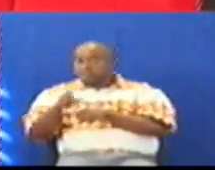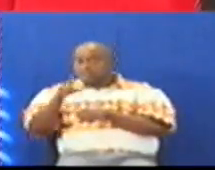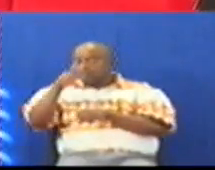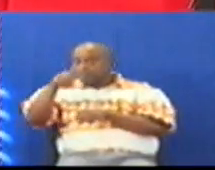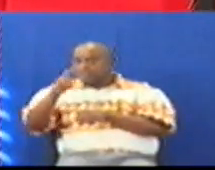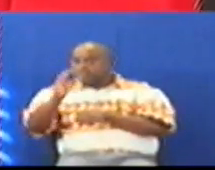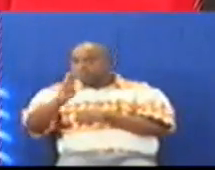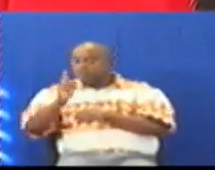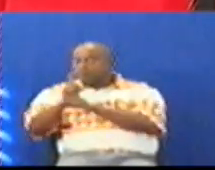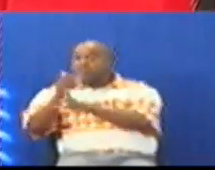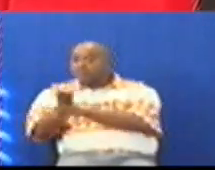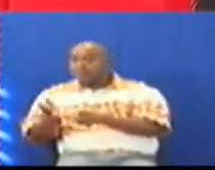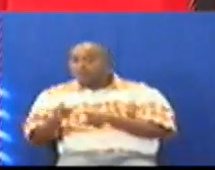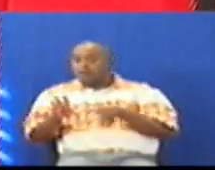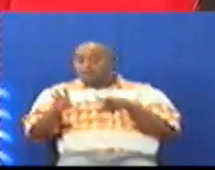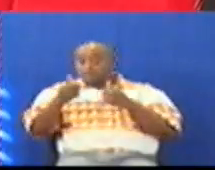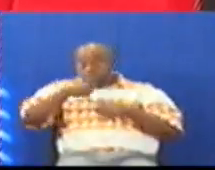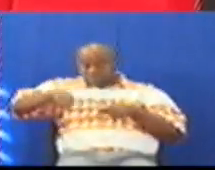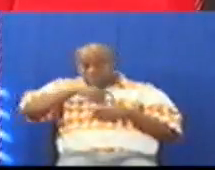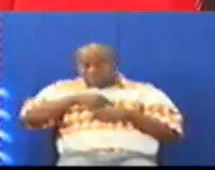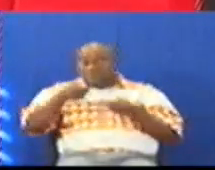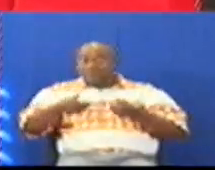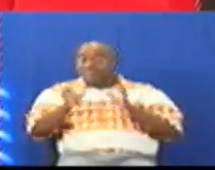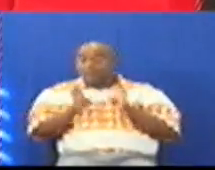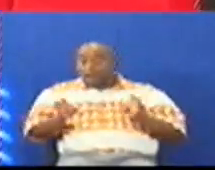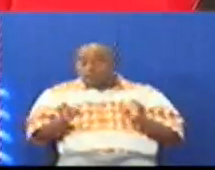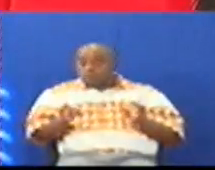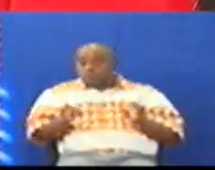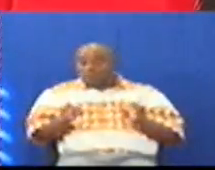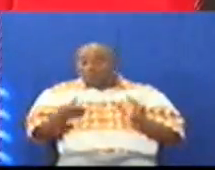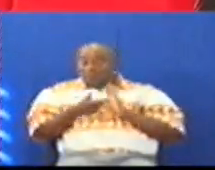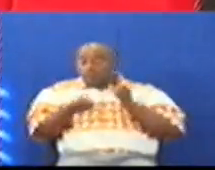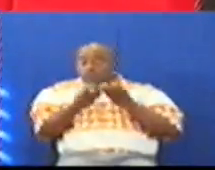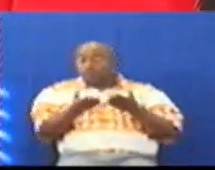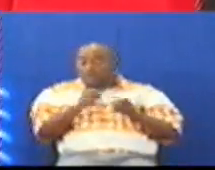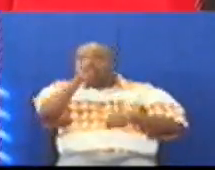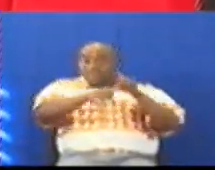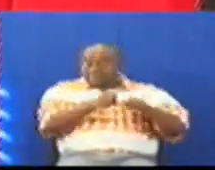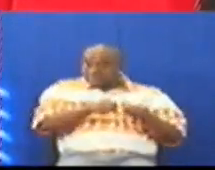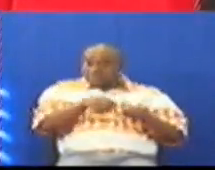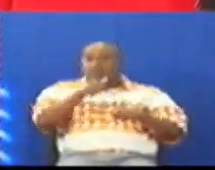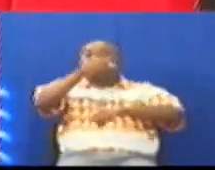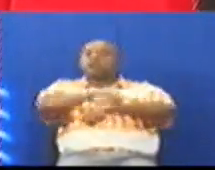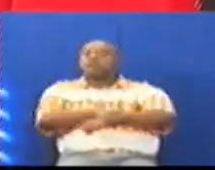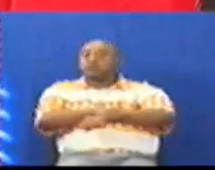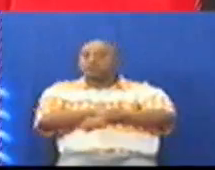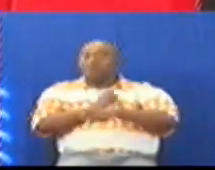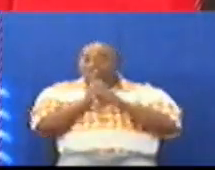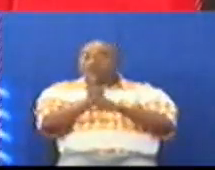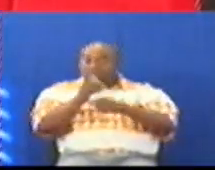Lakini mbunge wa viti maalum akifanya hiyo kazi atakamatwa, atafatwa mpaka chooni. Kwa hiyo